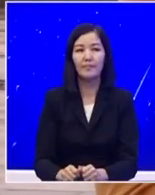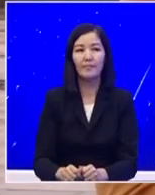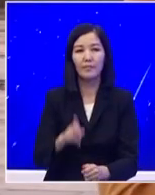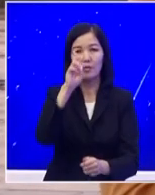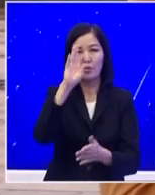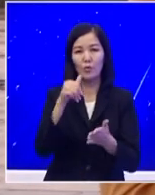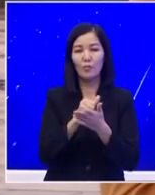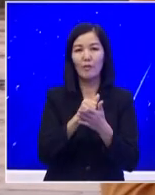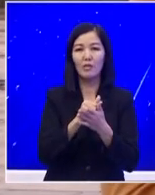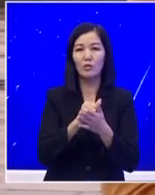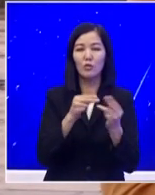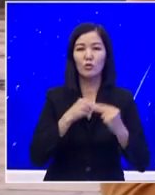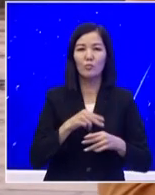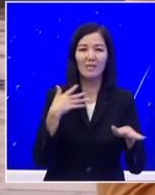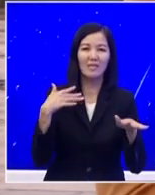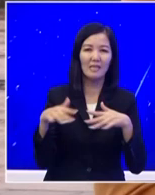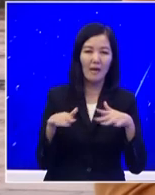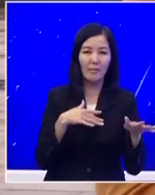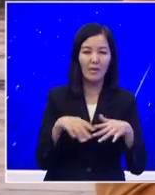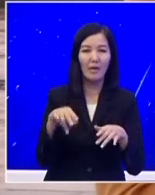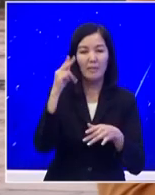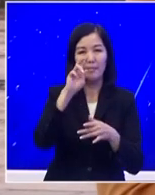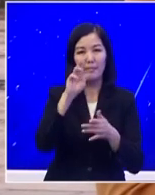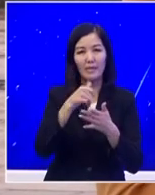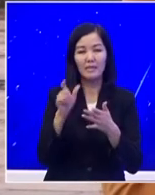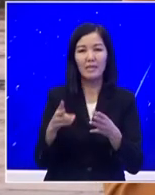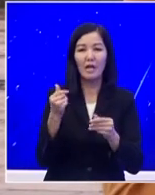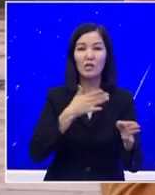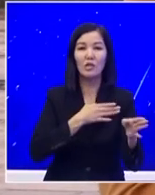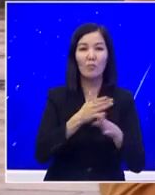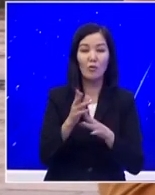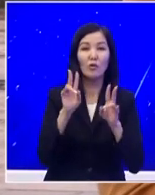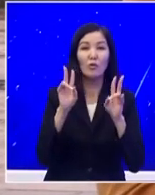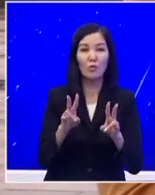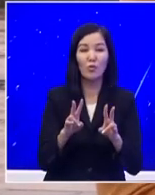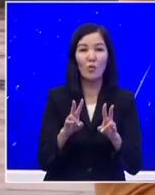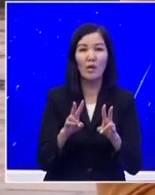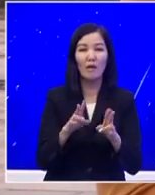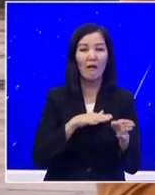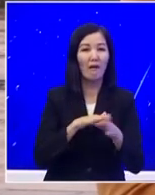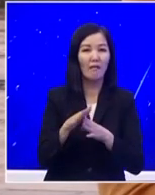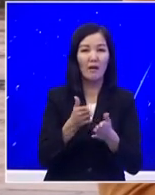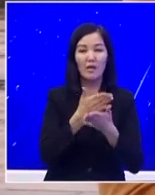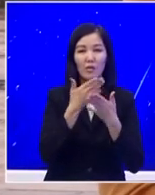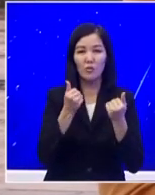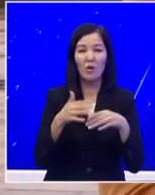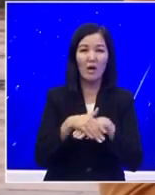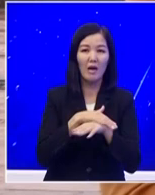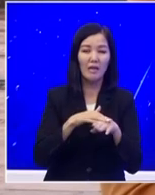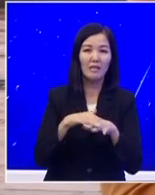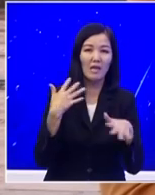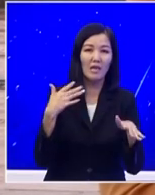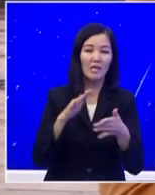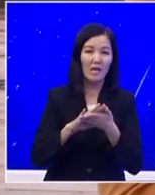Үкімет жұмысы сын көтермейді. Президент пәрмен етеді, қазына қаржы бөледі, десе де қарқ боп жатқан халық жоқ. Эпидемиологиялық